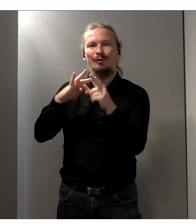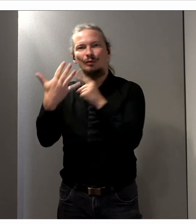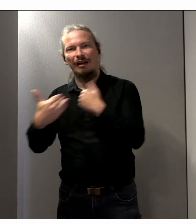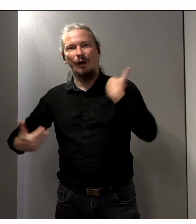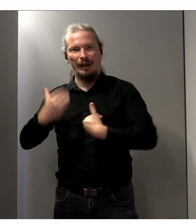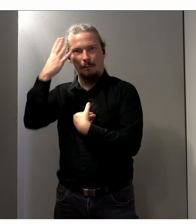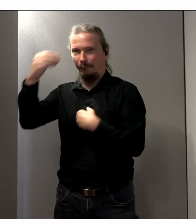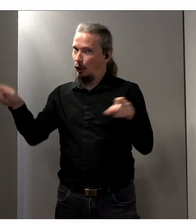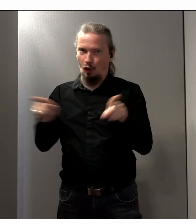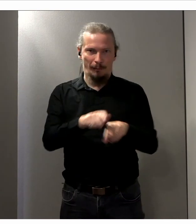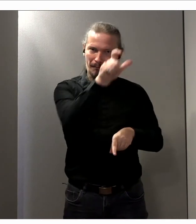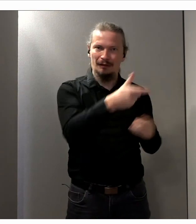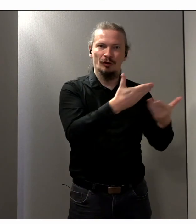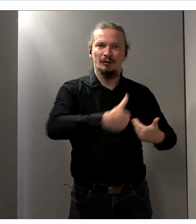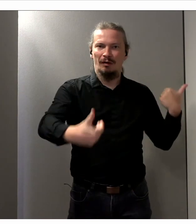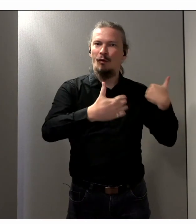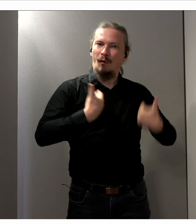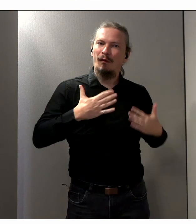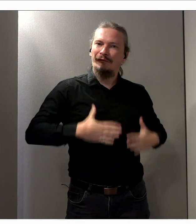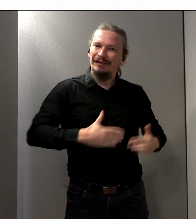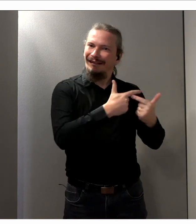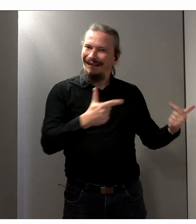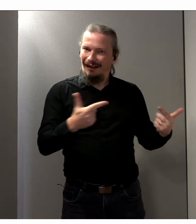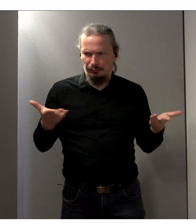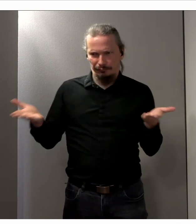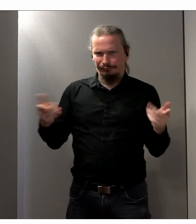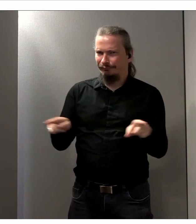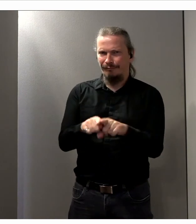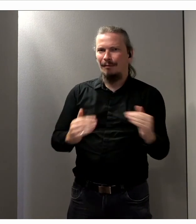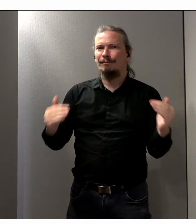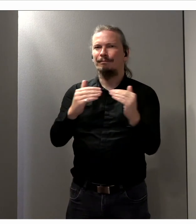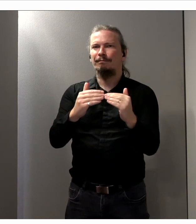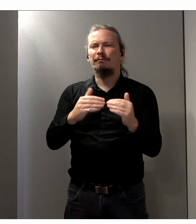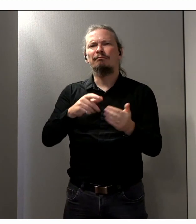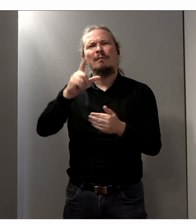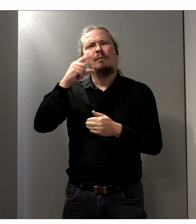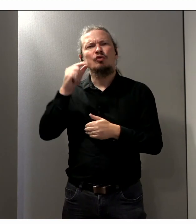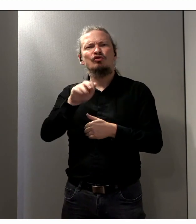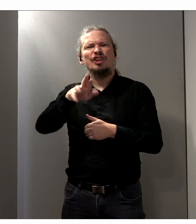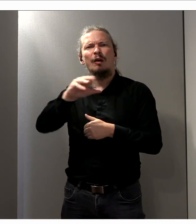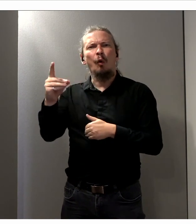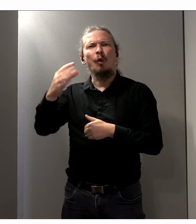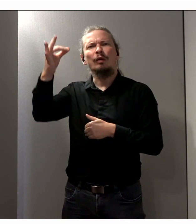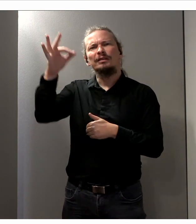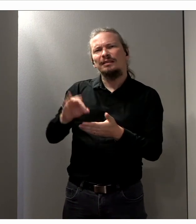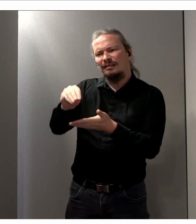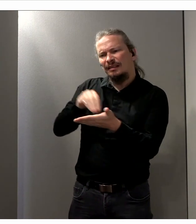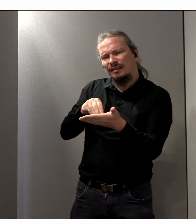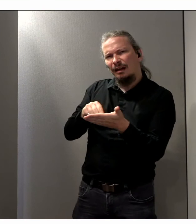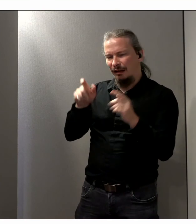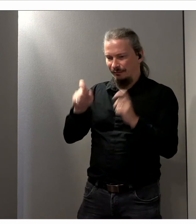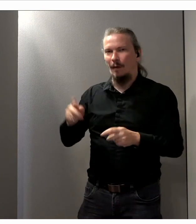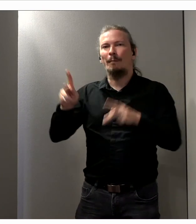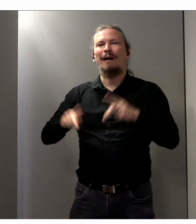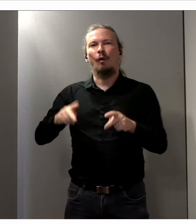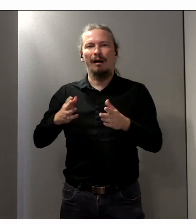en situation de handicap. L'économiste, Pierre-Noël Giraud, parle de trappes à inutilité, dans lesquelles